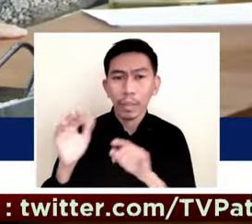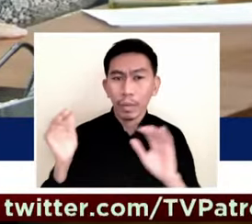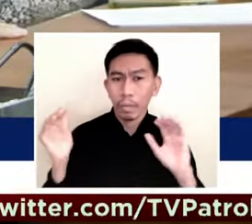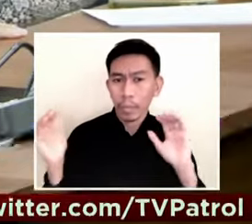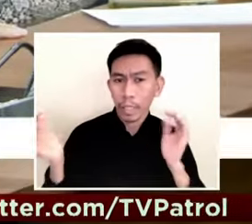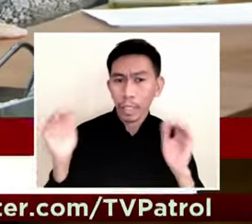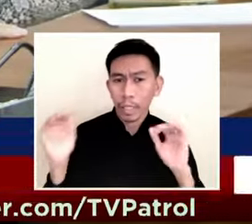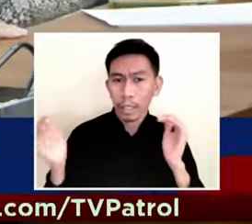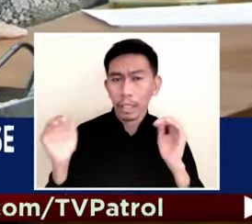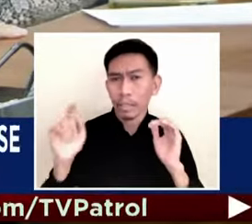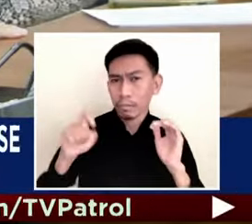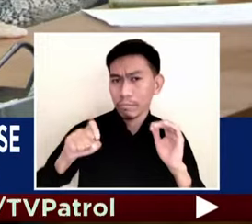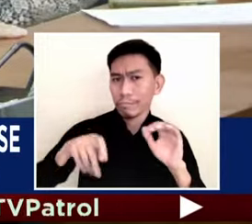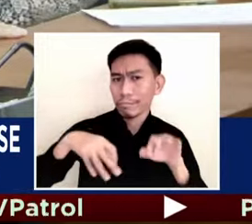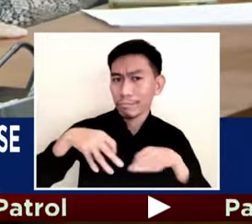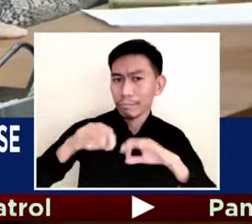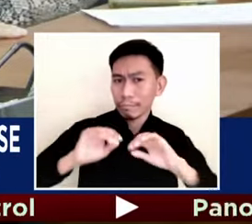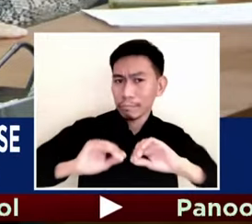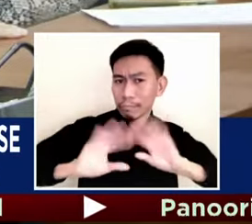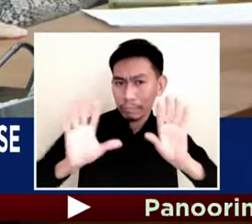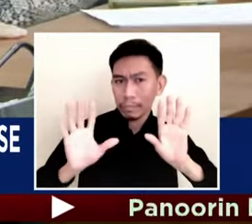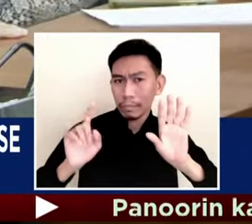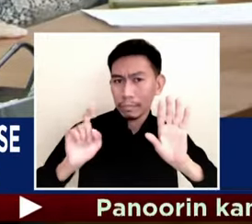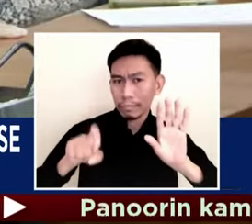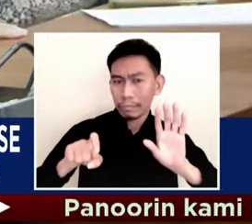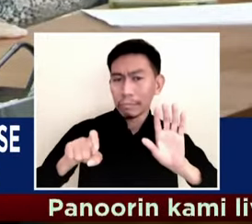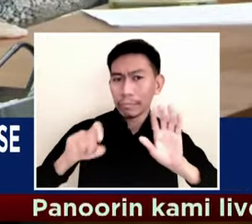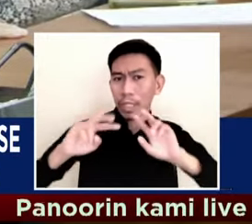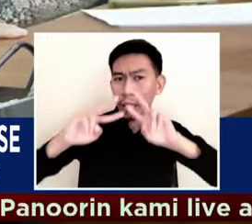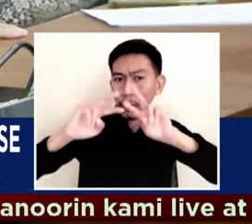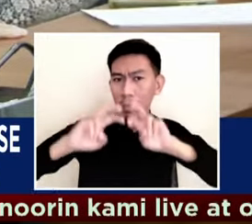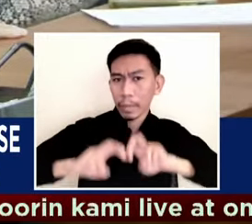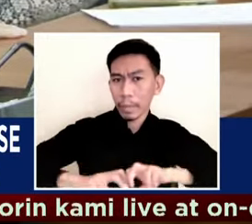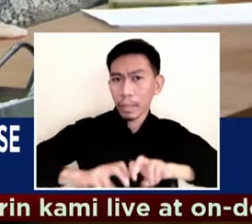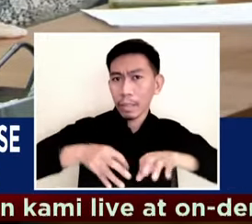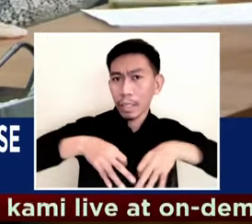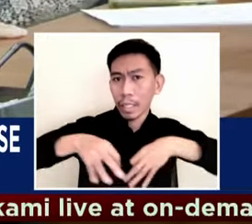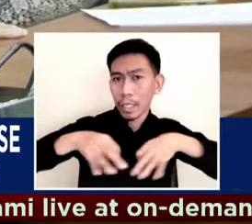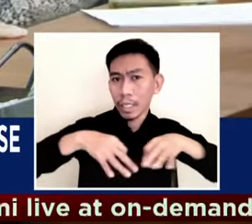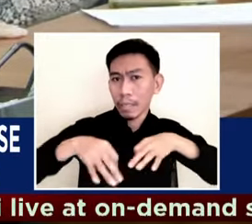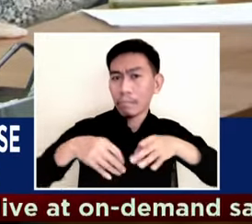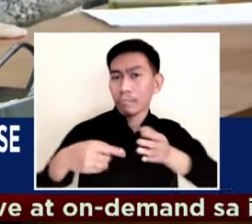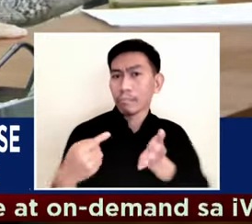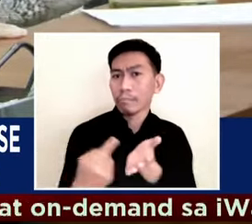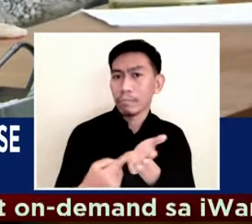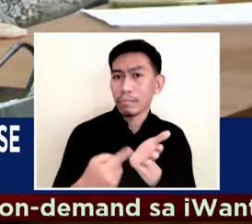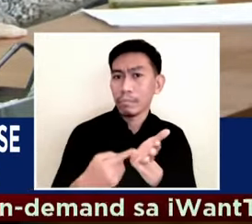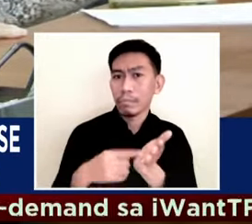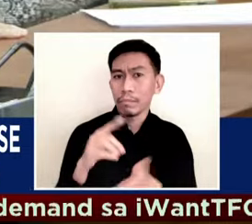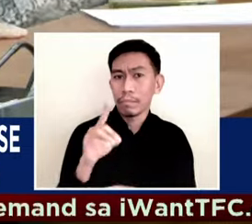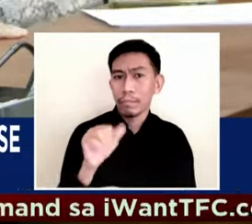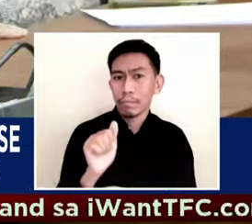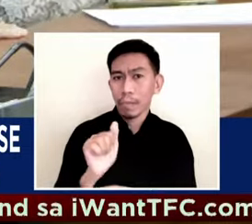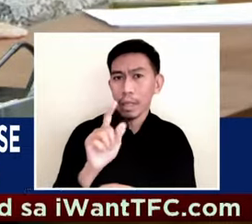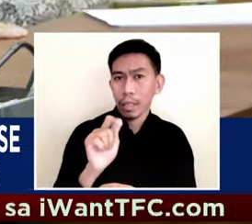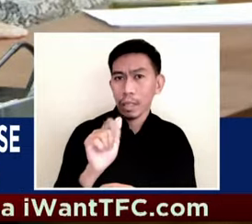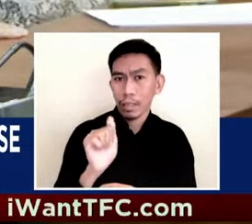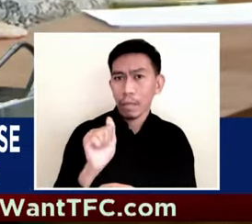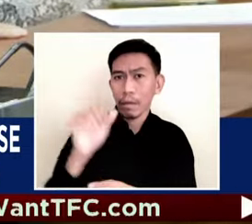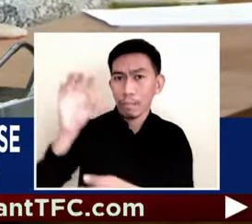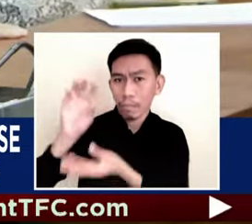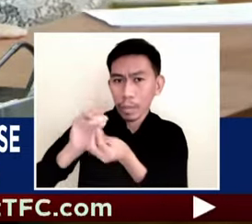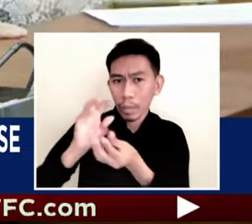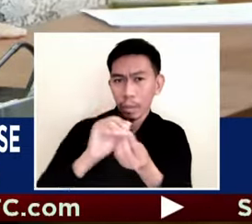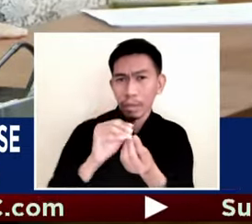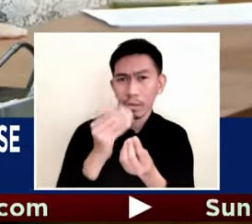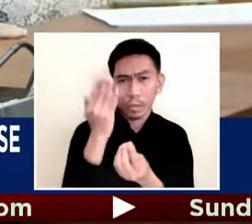namin linawin kung pwede tayong magkaroon ng thorough interpretation at discussion ng data Kasi mukhang nagkukulang din po yung